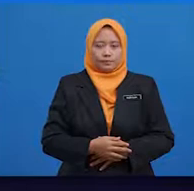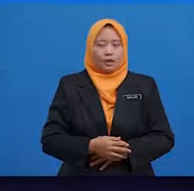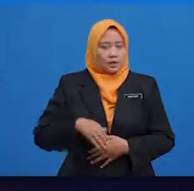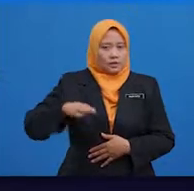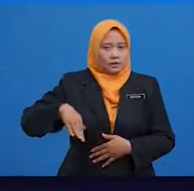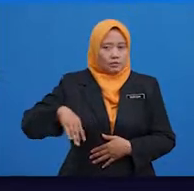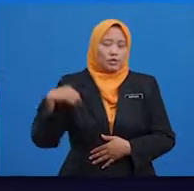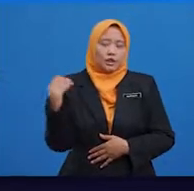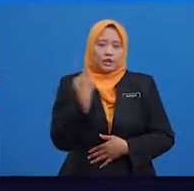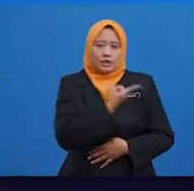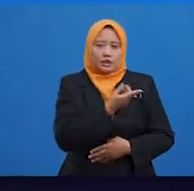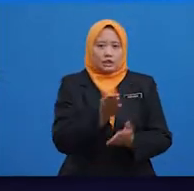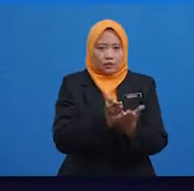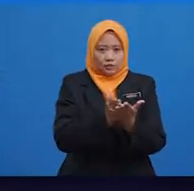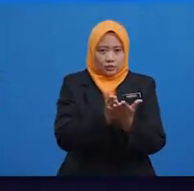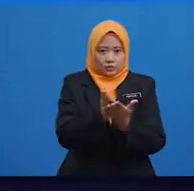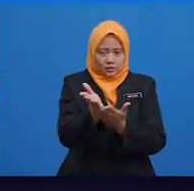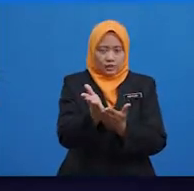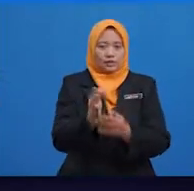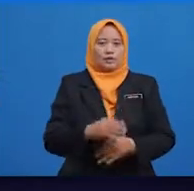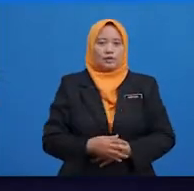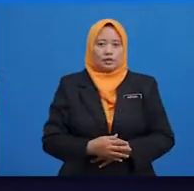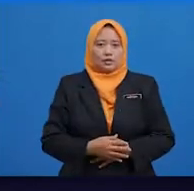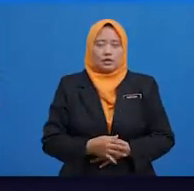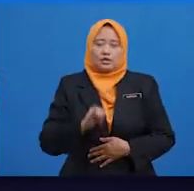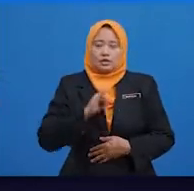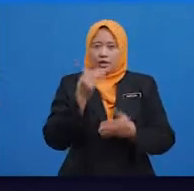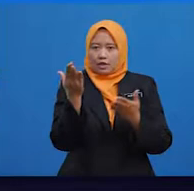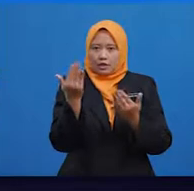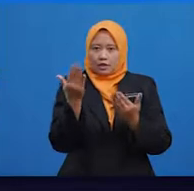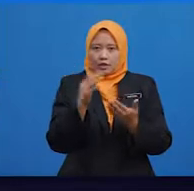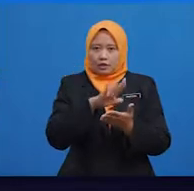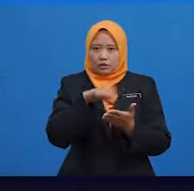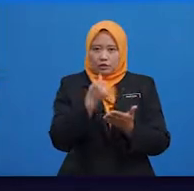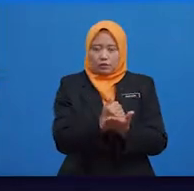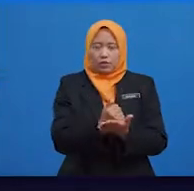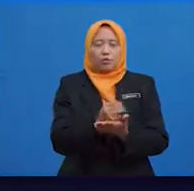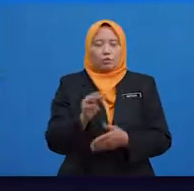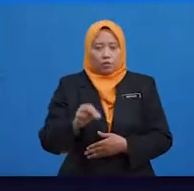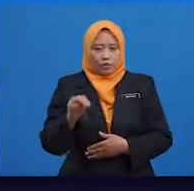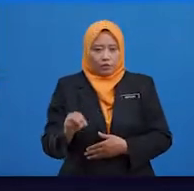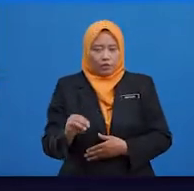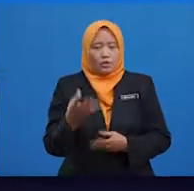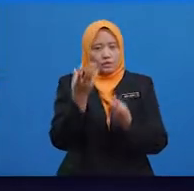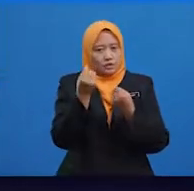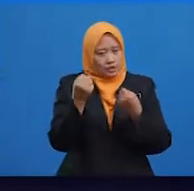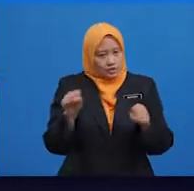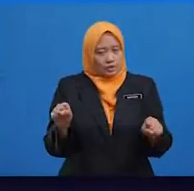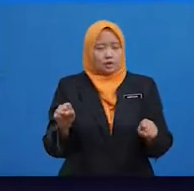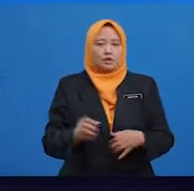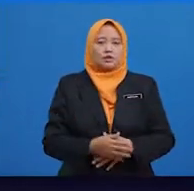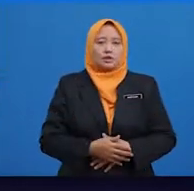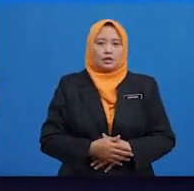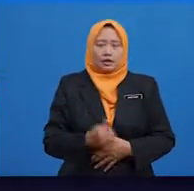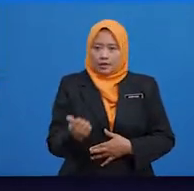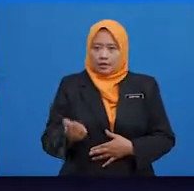Sebelum kita meneruskan sesi pembelajaran ini, saya berharap pelajar-pelajar dapat menyediakan alat tulis